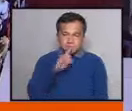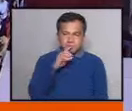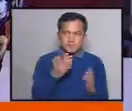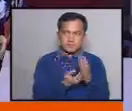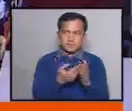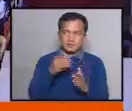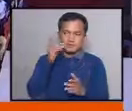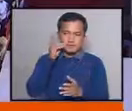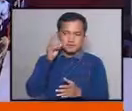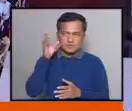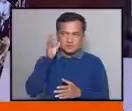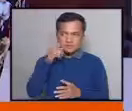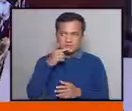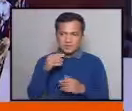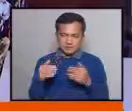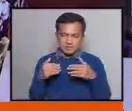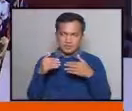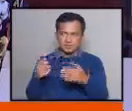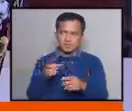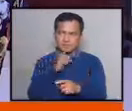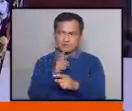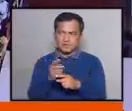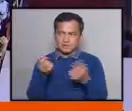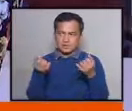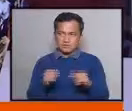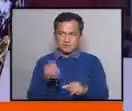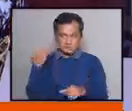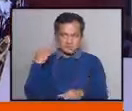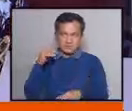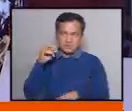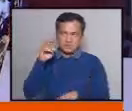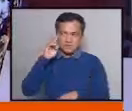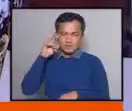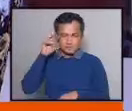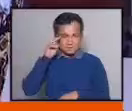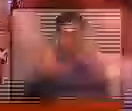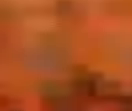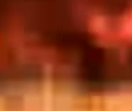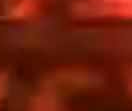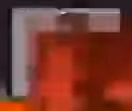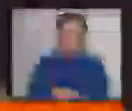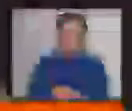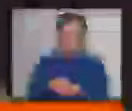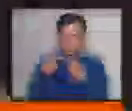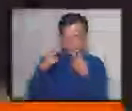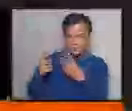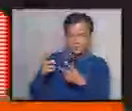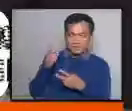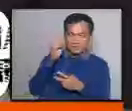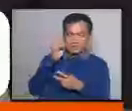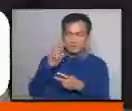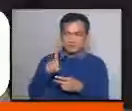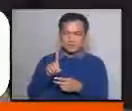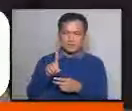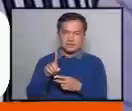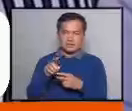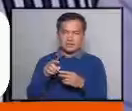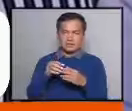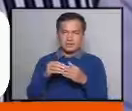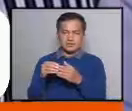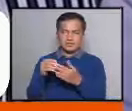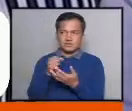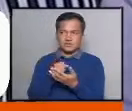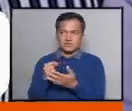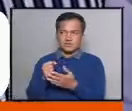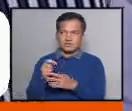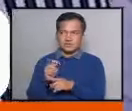Pinatunayan naman ni Denise Cornejo na naka-move on na talaga siya sa issue nila noon ni Vong Navarro. Spotted si Denise ha sa isang leadership